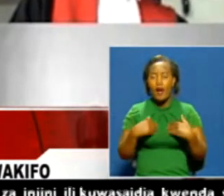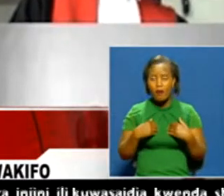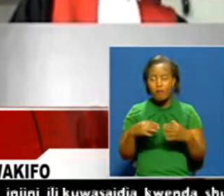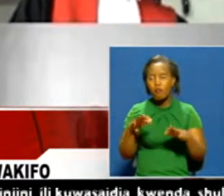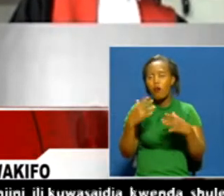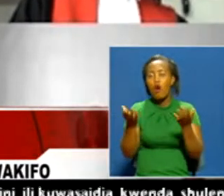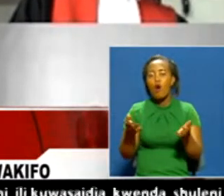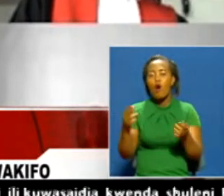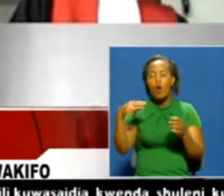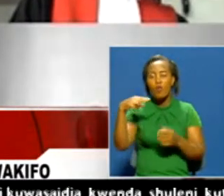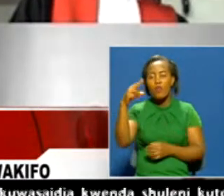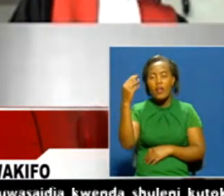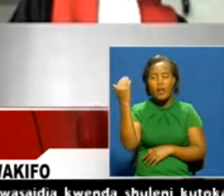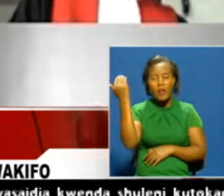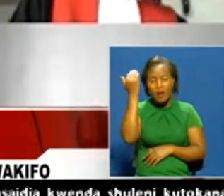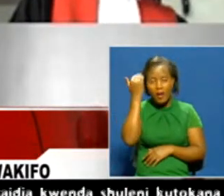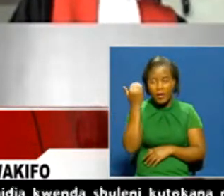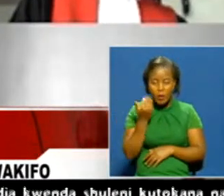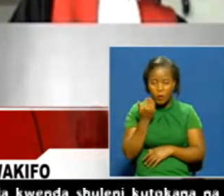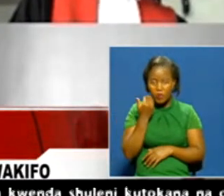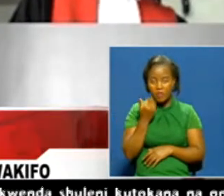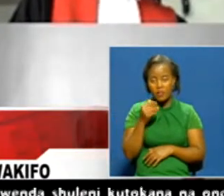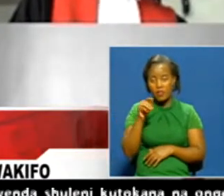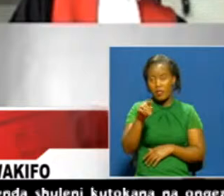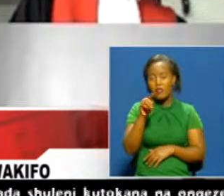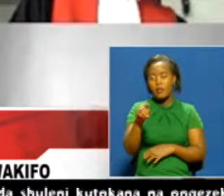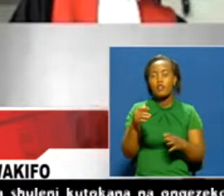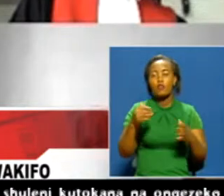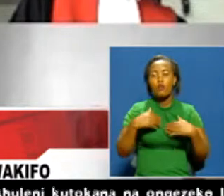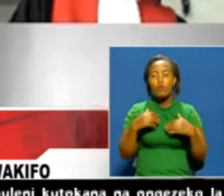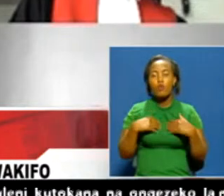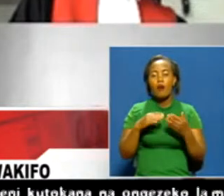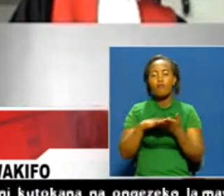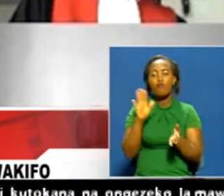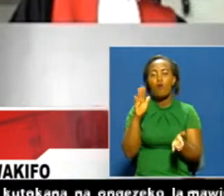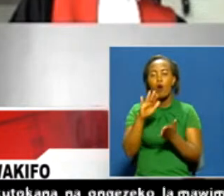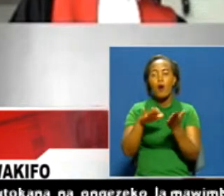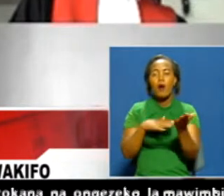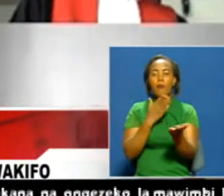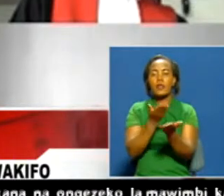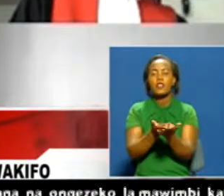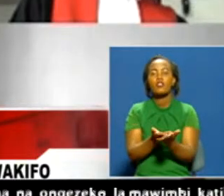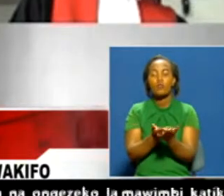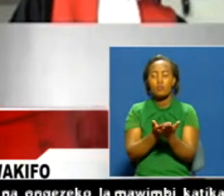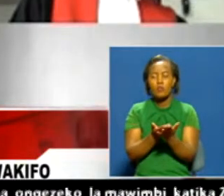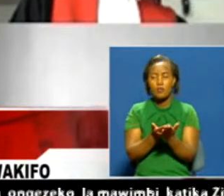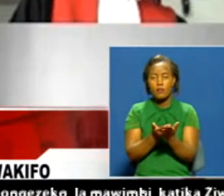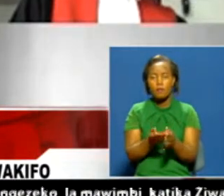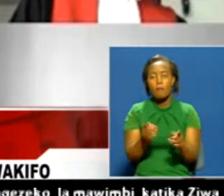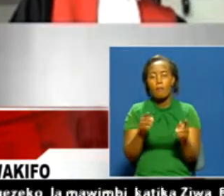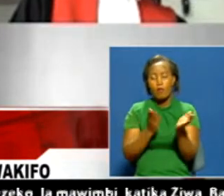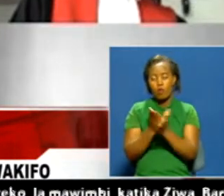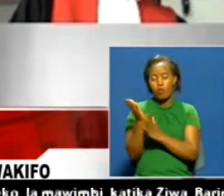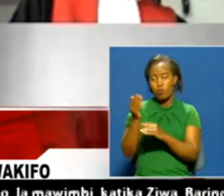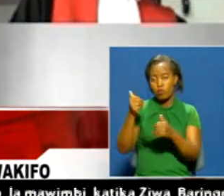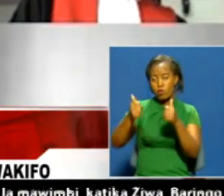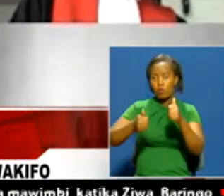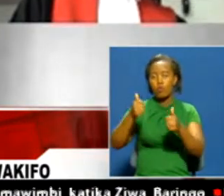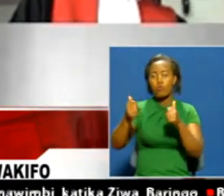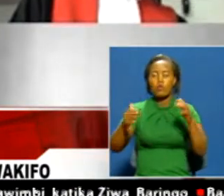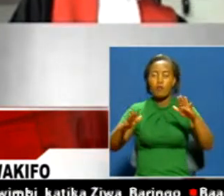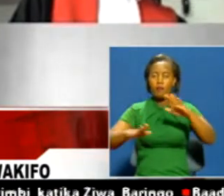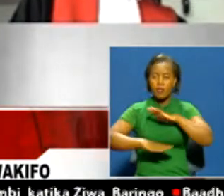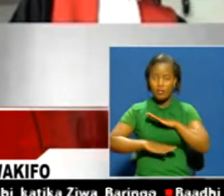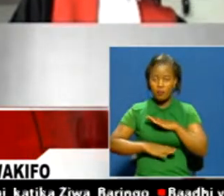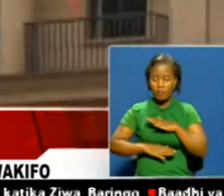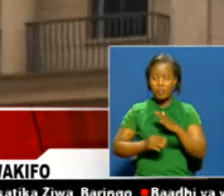Court. They will entertain an application for resentencing upon being satisfied that the appeal